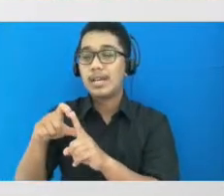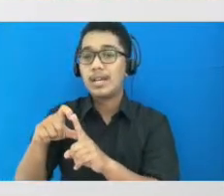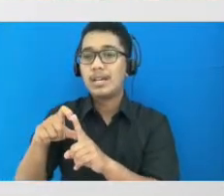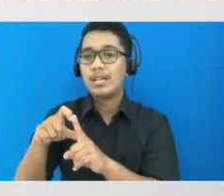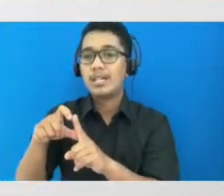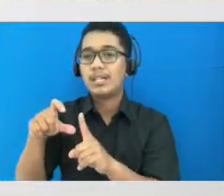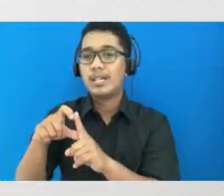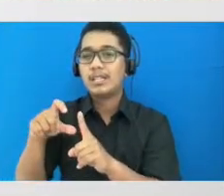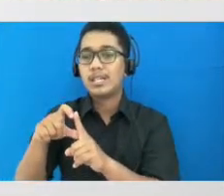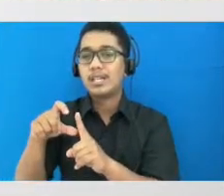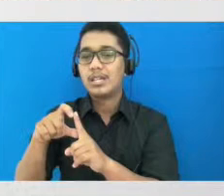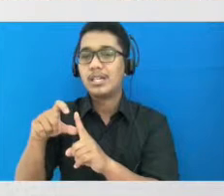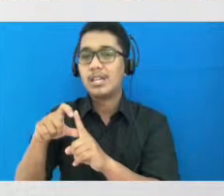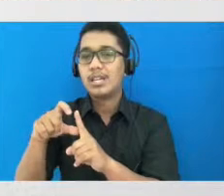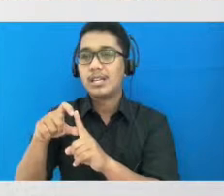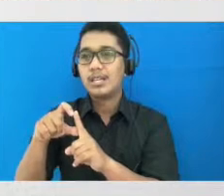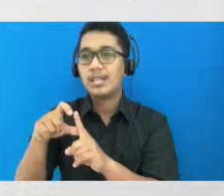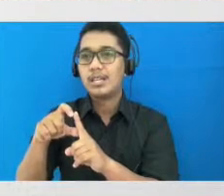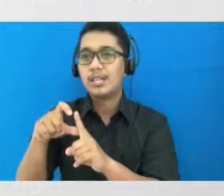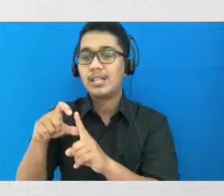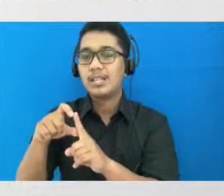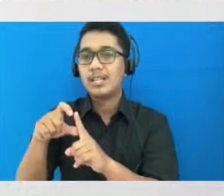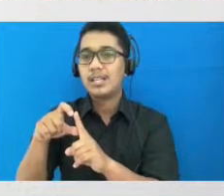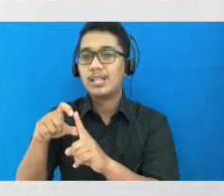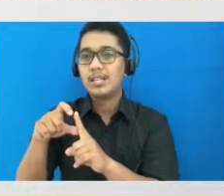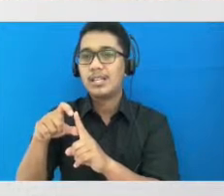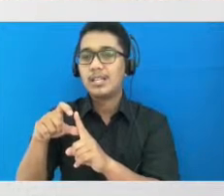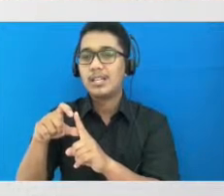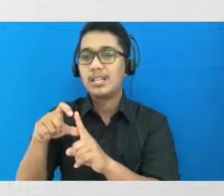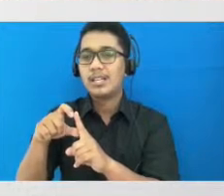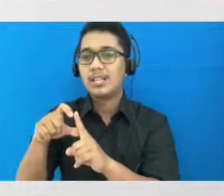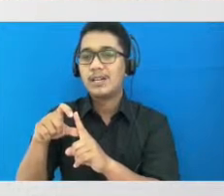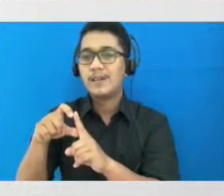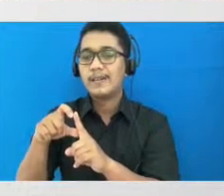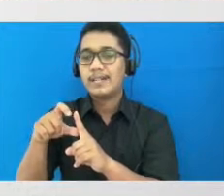secara ceroboh oleh pihak ketiga